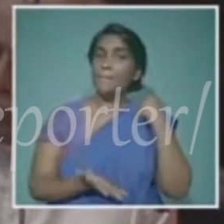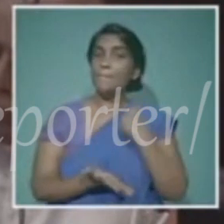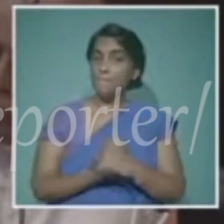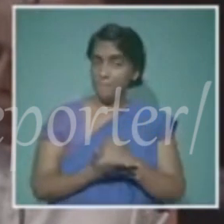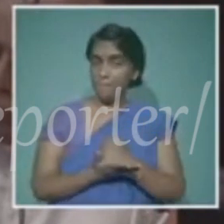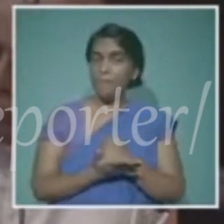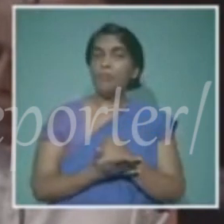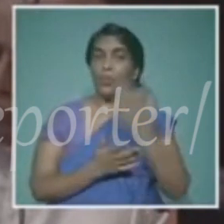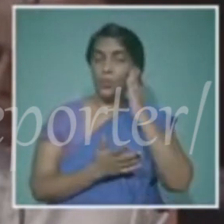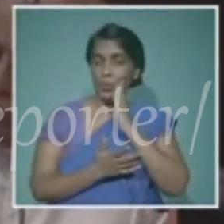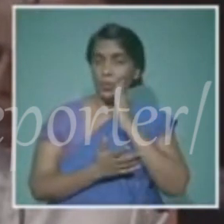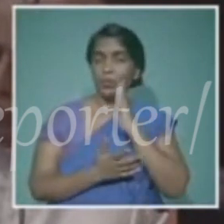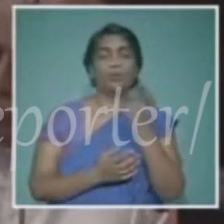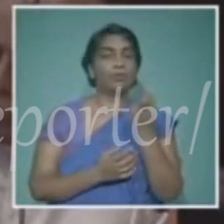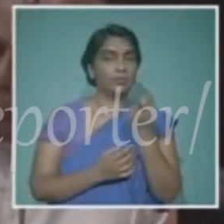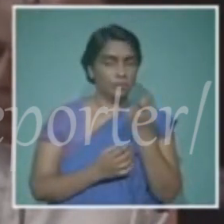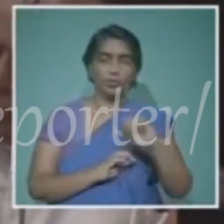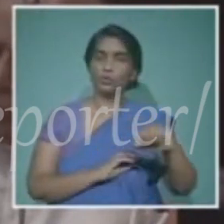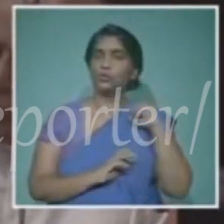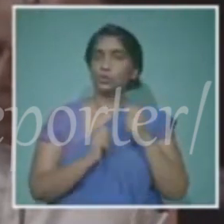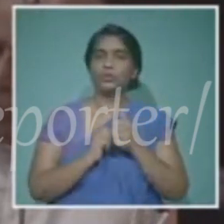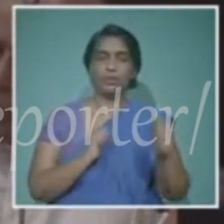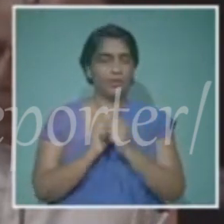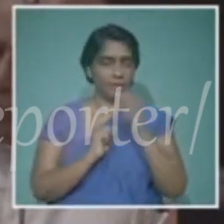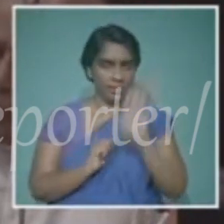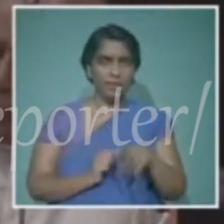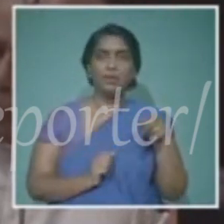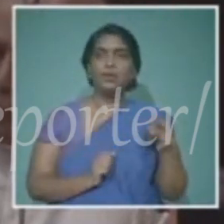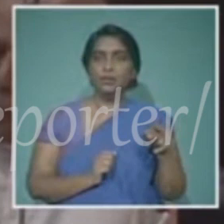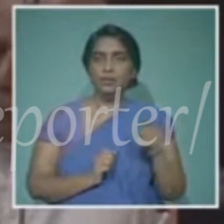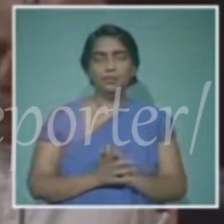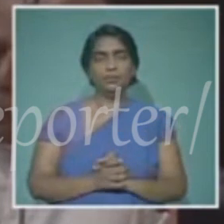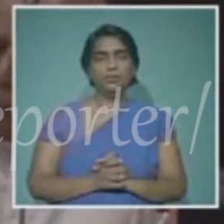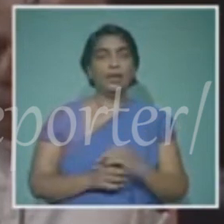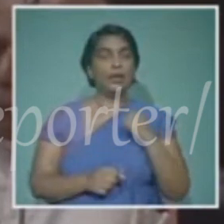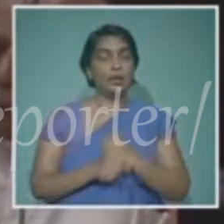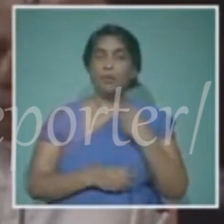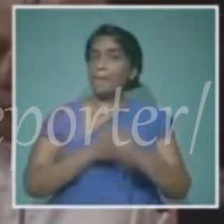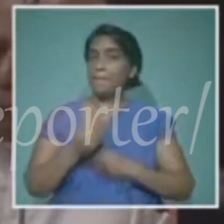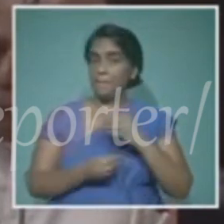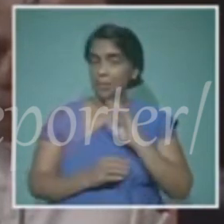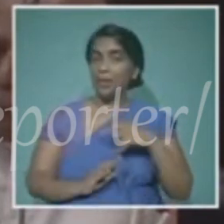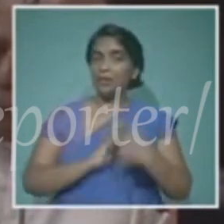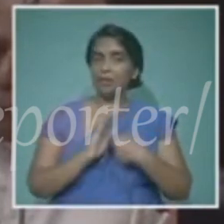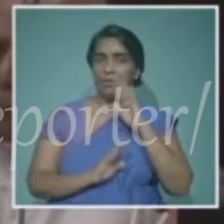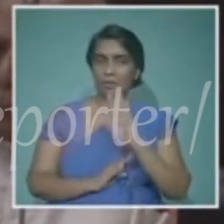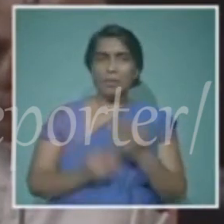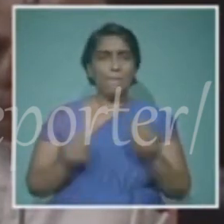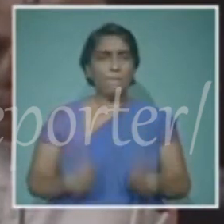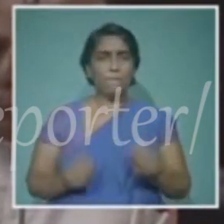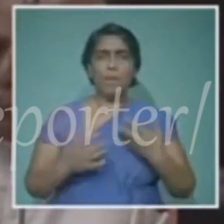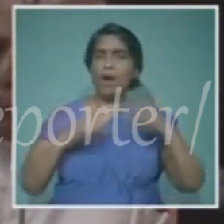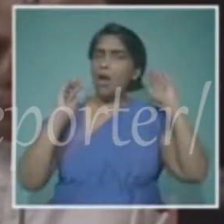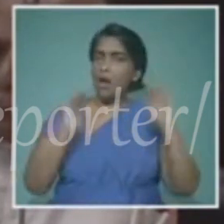බැංකුවේ විදේශ සංචිතියත් ශක්තිමත් කරන්න ක්‍රියා කරනවා. රාජ්‍ය ව්‍යවසායන් මගින් රටට ඇති කරන බර අඩු